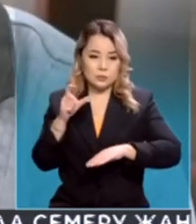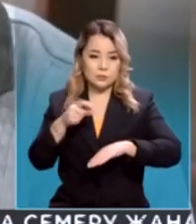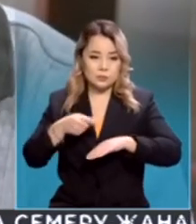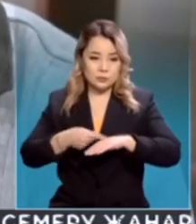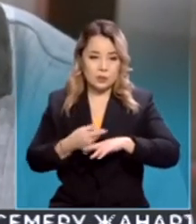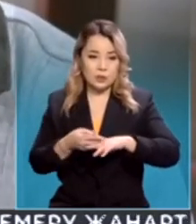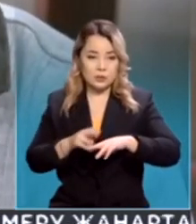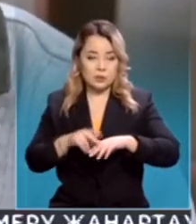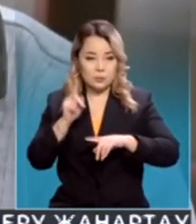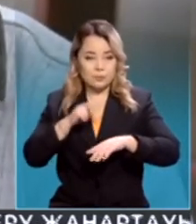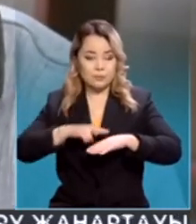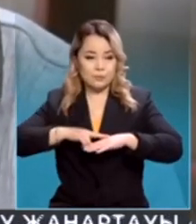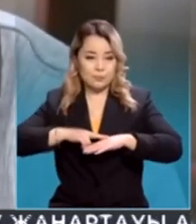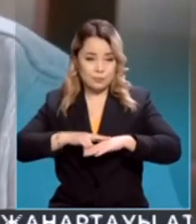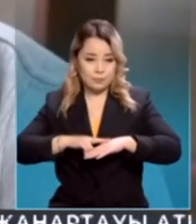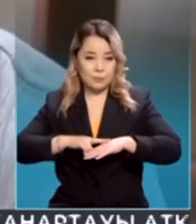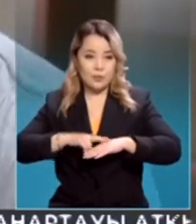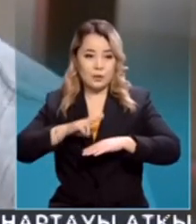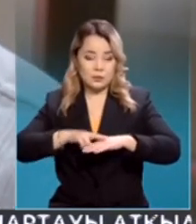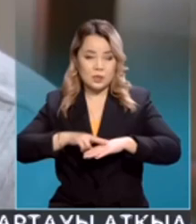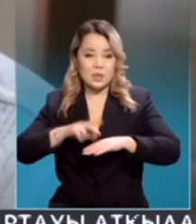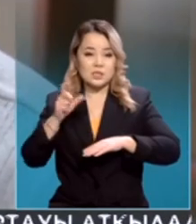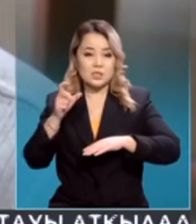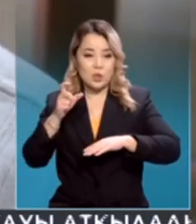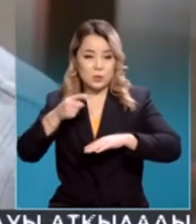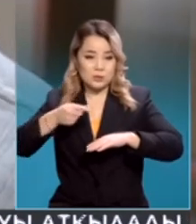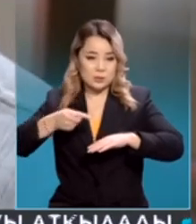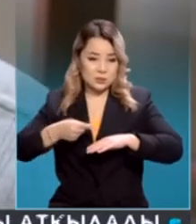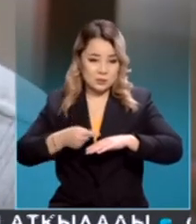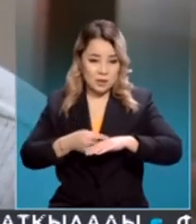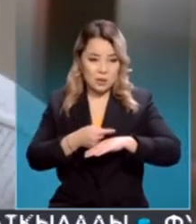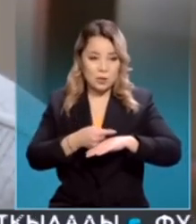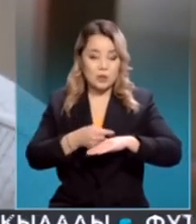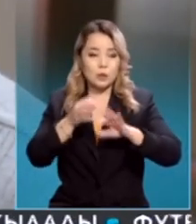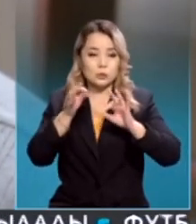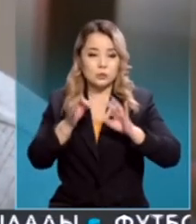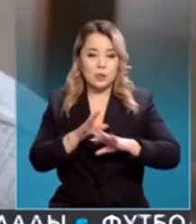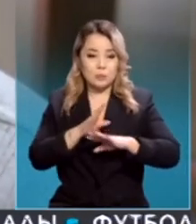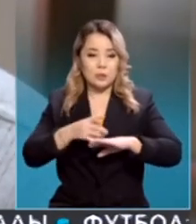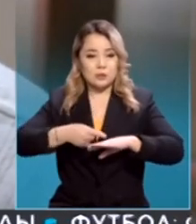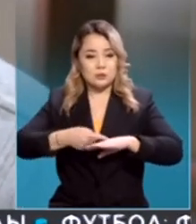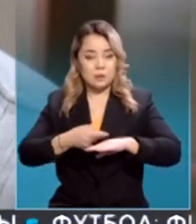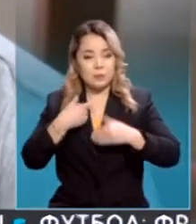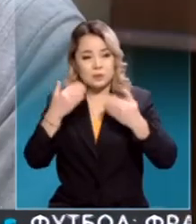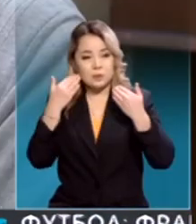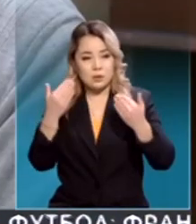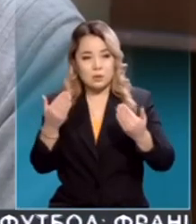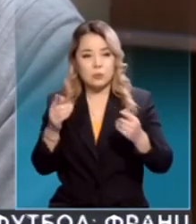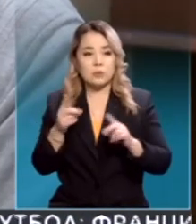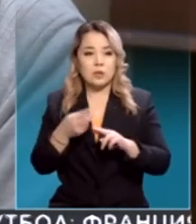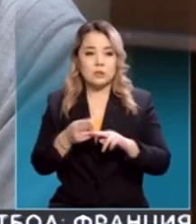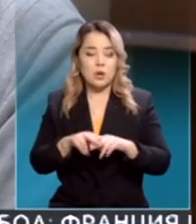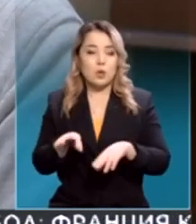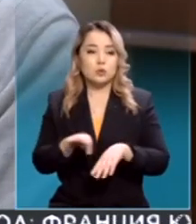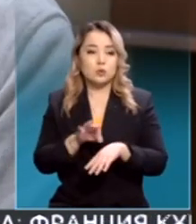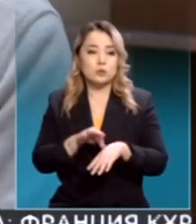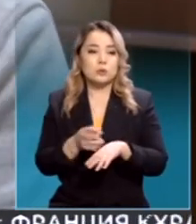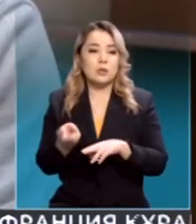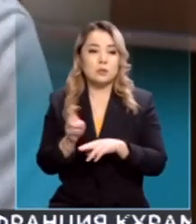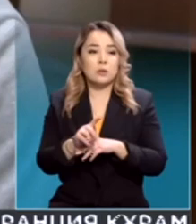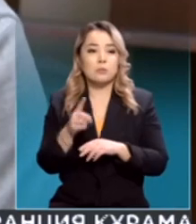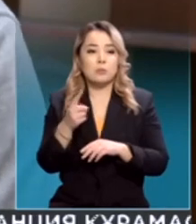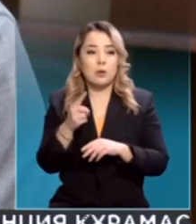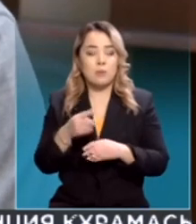ана не істейді оны? Инемен тығады ғой, игламен сол дұрыс тимей қалды ма екен кіргізгенде. Жолдасым келгенде неге